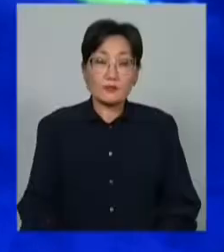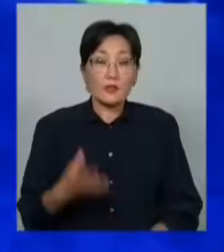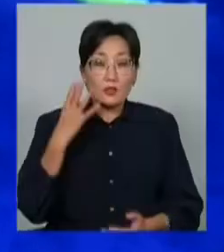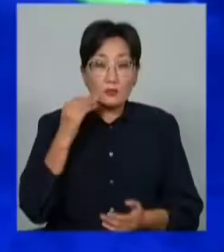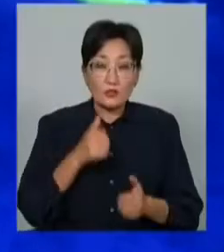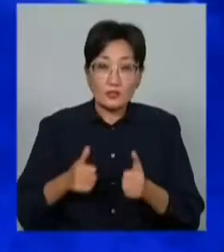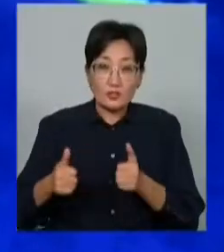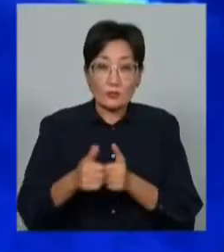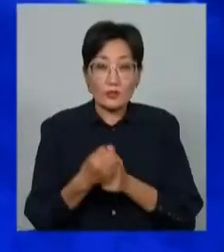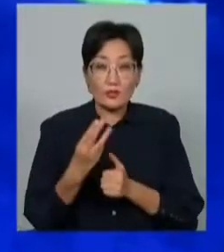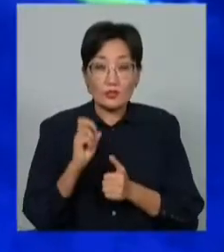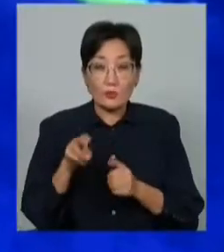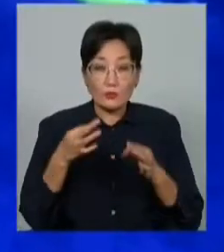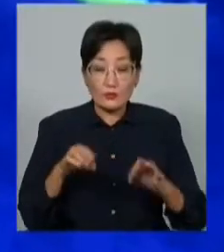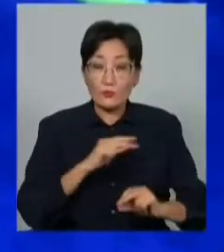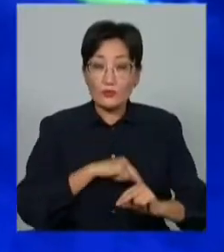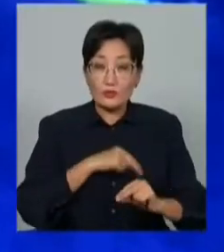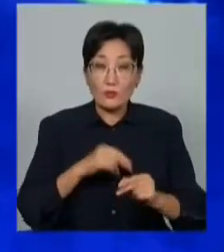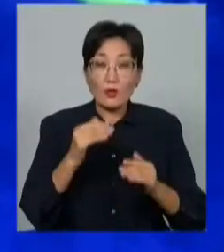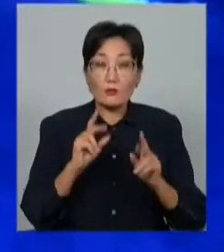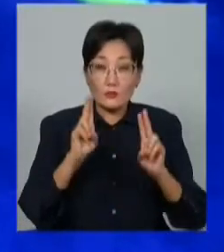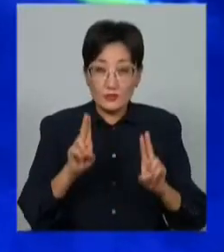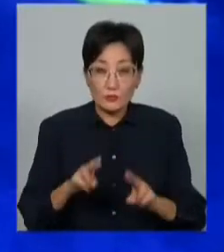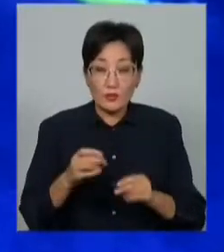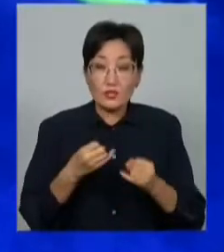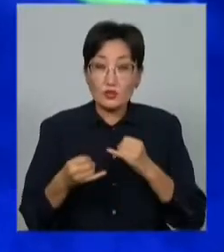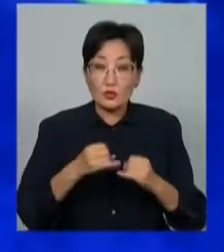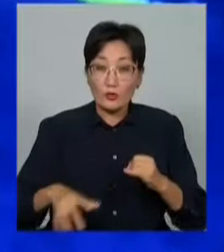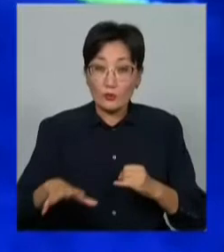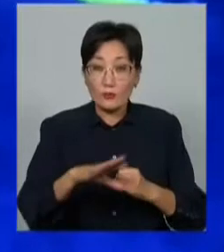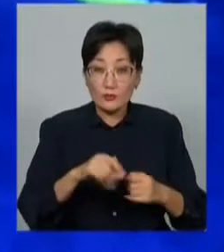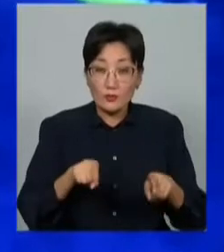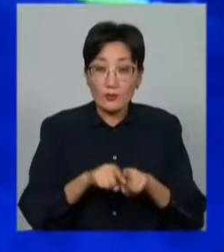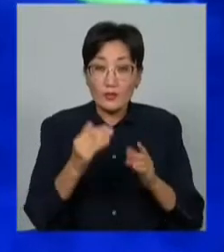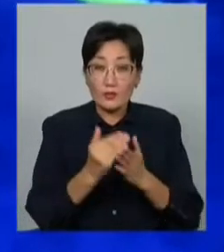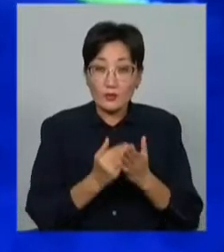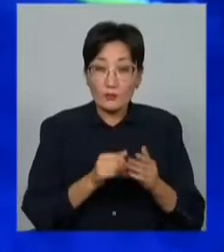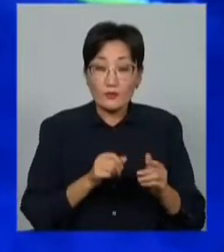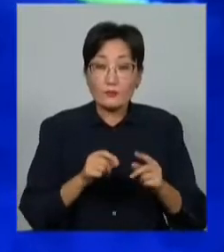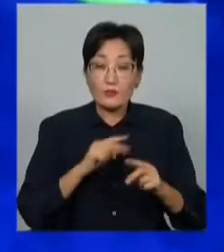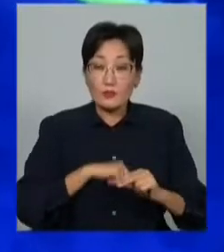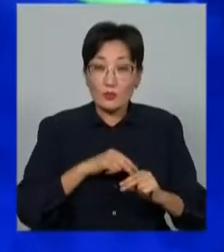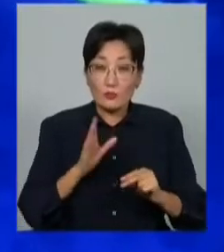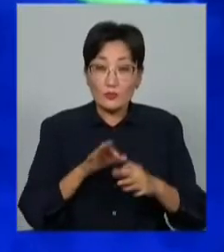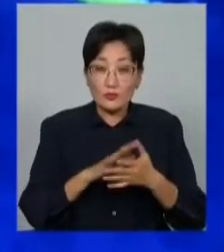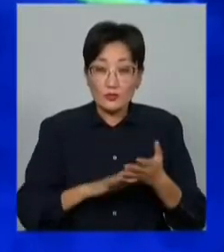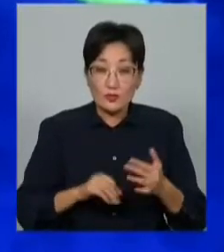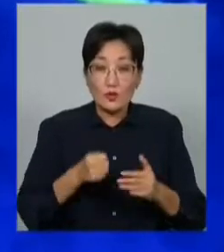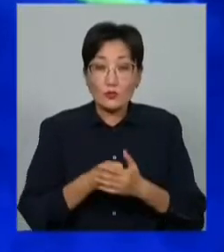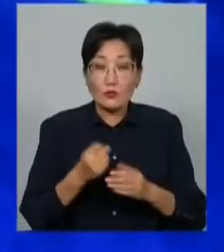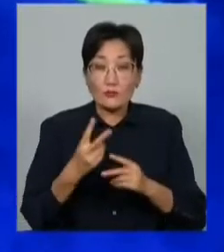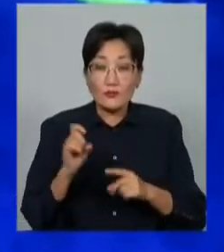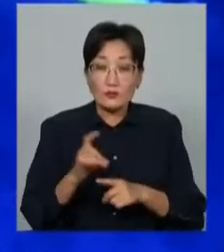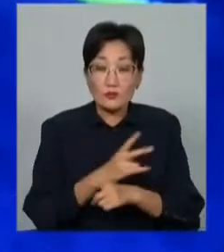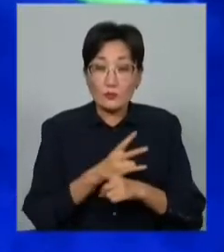В Алматы лидерам АШИК позволят работать по правилам желтой зоны. Таким образом, график работы этих заведений будет продлен до 12